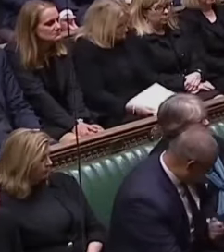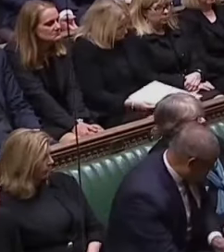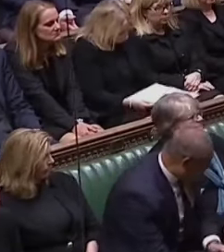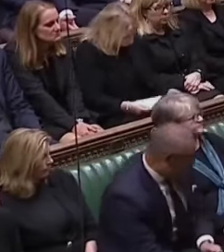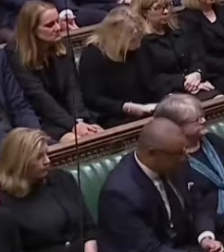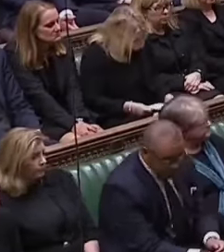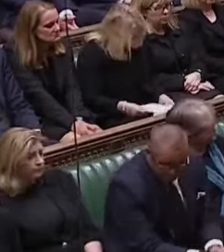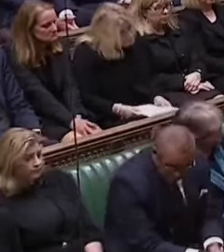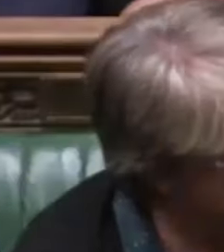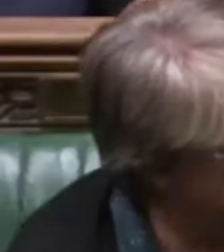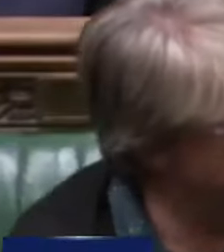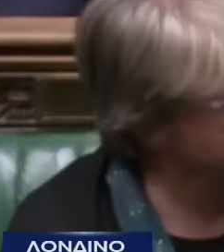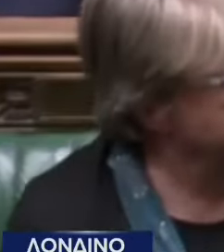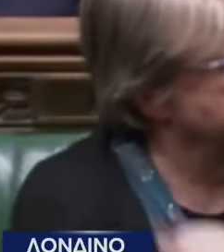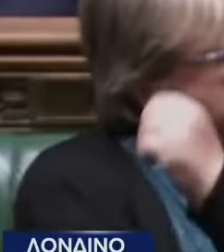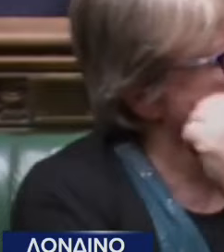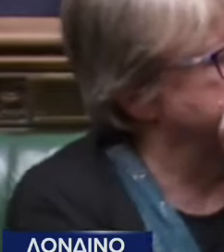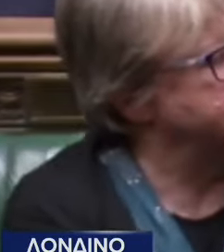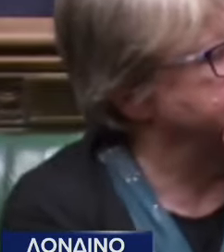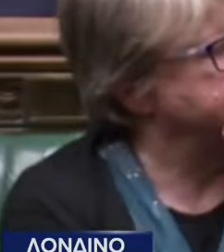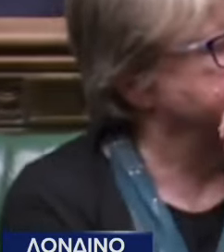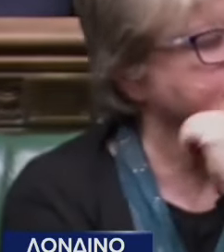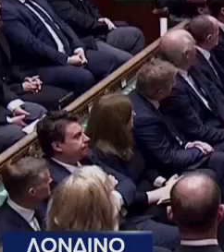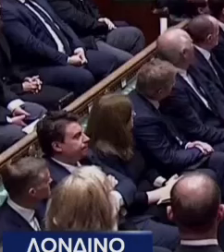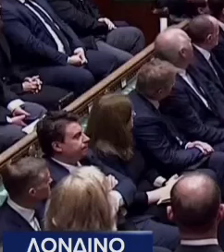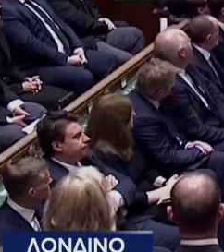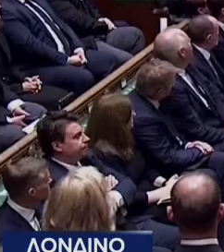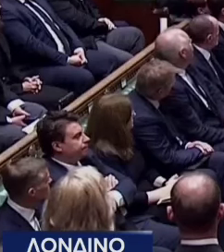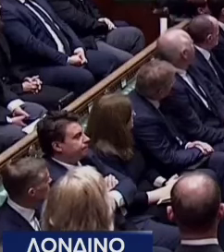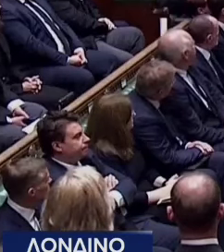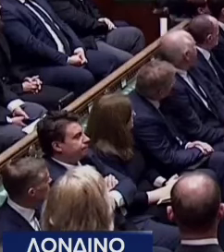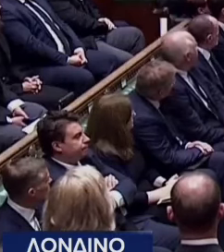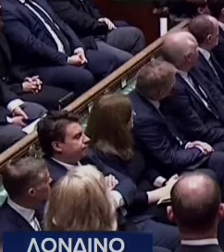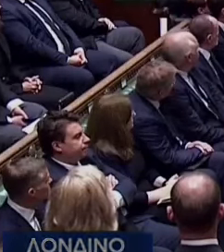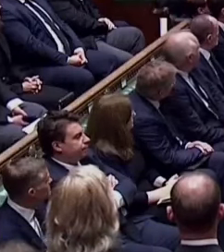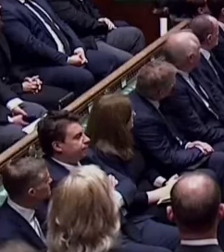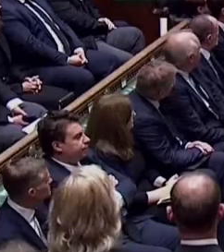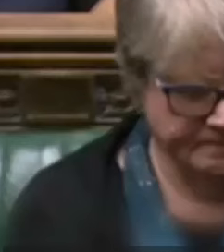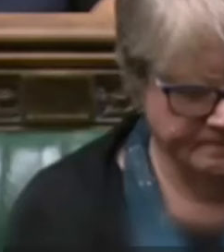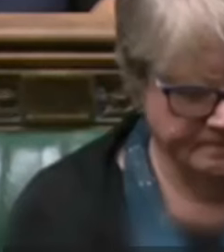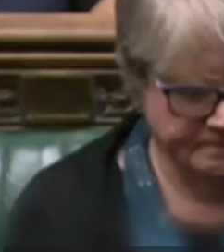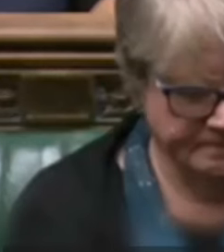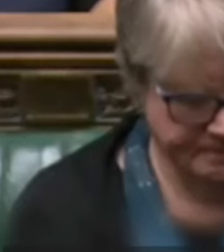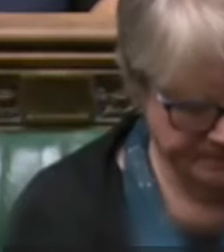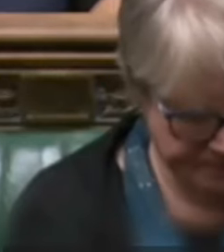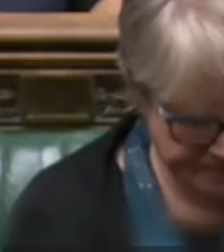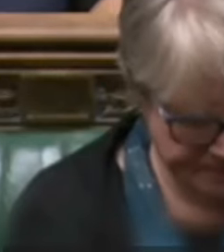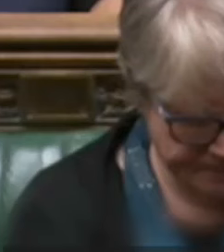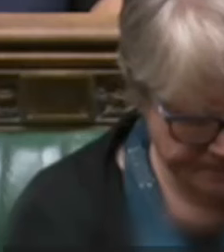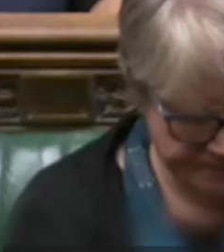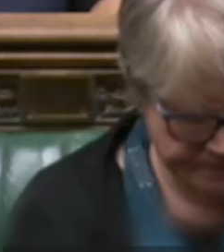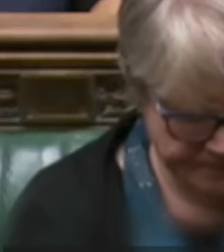Κοινοβούλιο κρατήθηκε ενός λεπτού σιγή με την Πρωθυπουργό της Βρετανίας Λις Τρας να εκφωνεί λόγο για τη μονάρχη. Crowds have